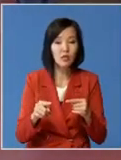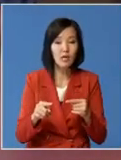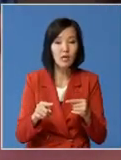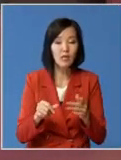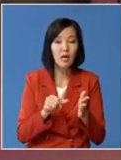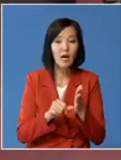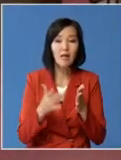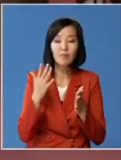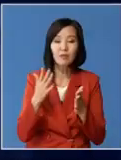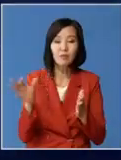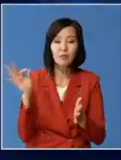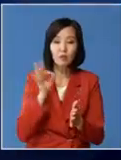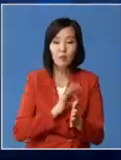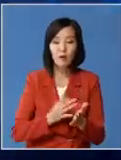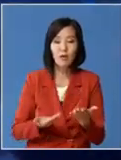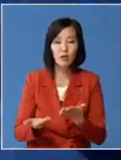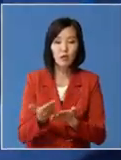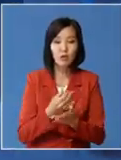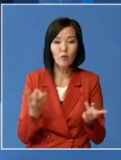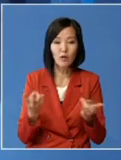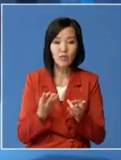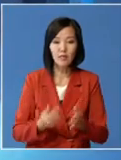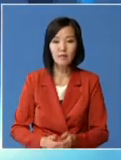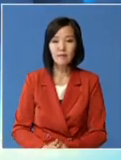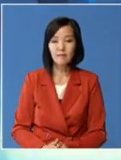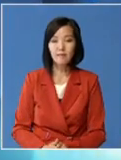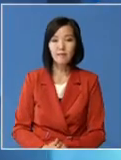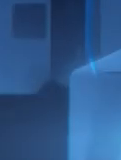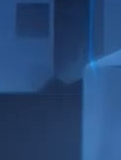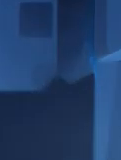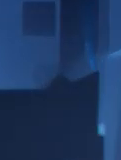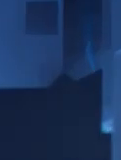65 балл жинау қажет. Кәмшат Мұхамеджан, Қайрат Қазтұрған, Жетісу арнасы, Талдықорған.